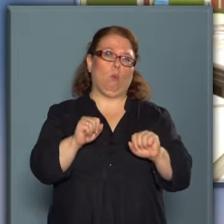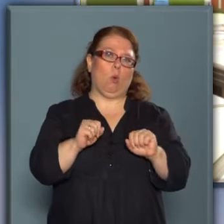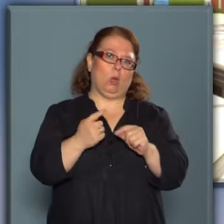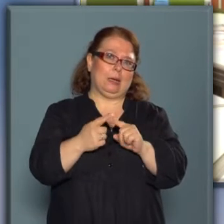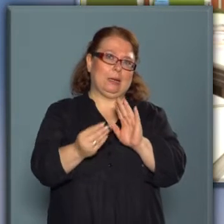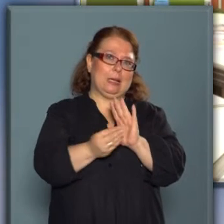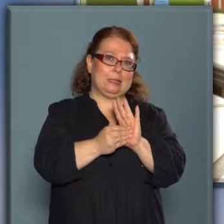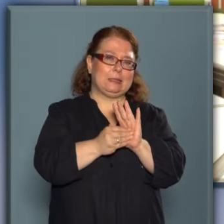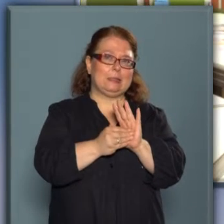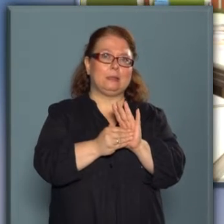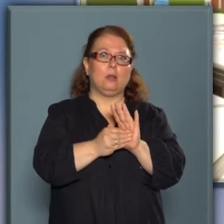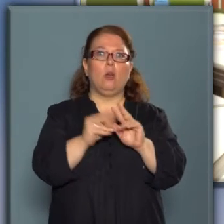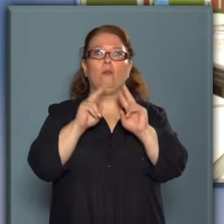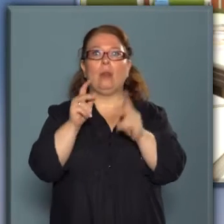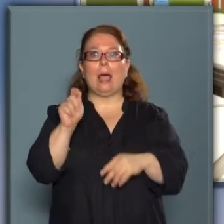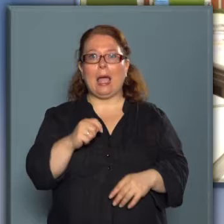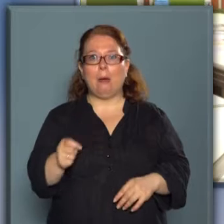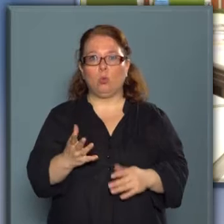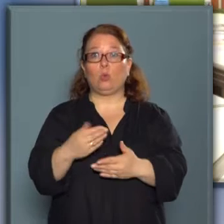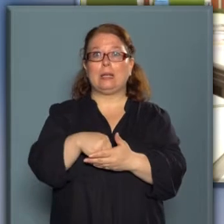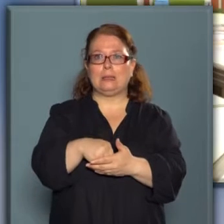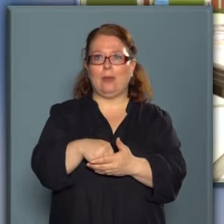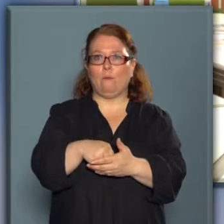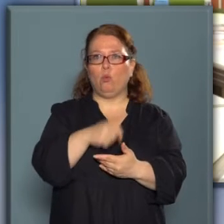rész a világháborúban részt